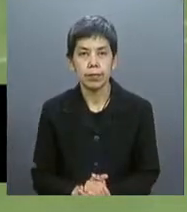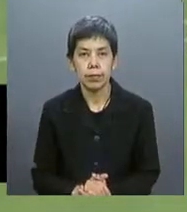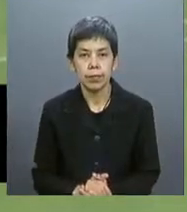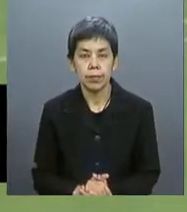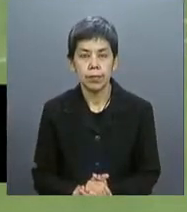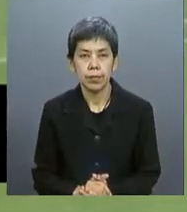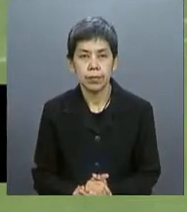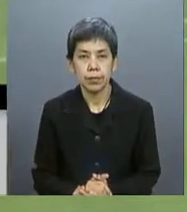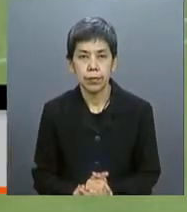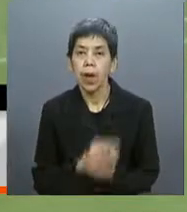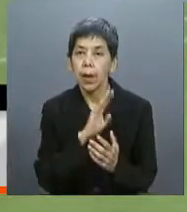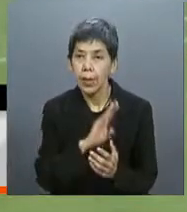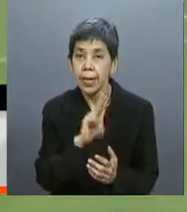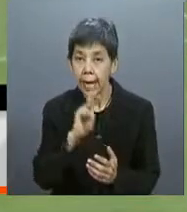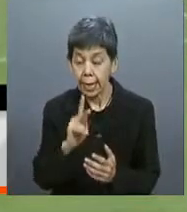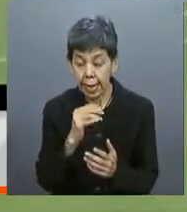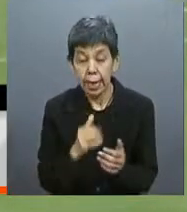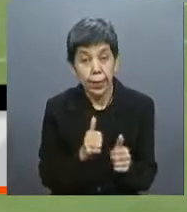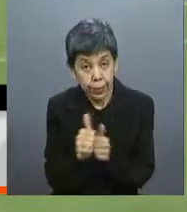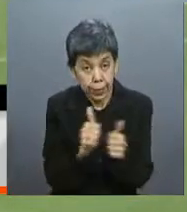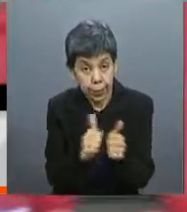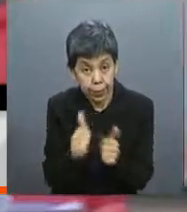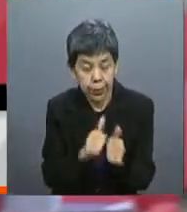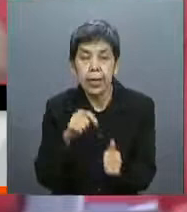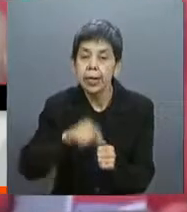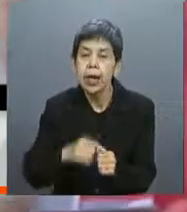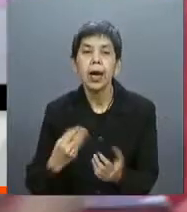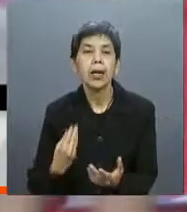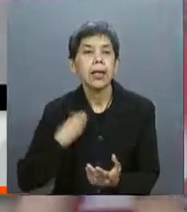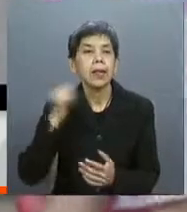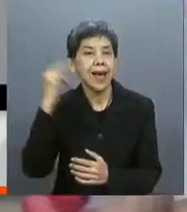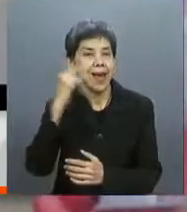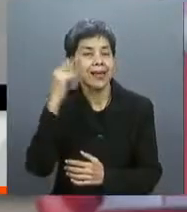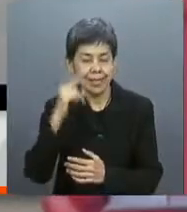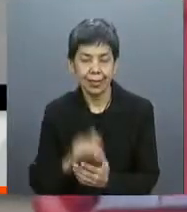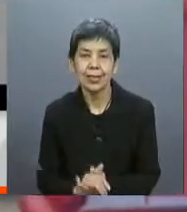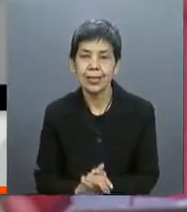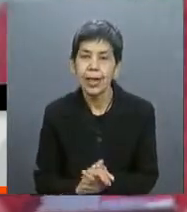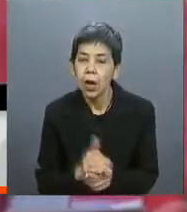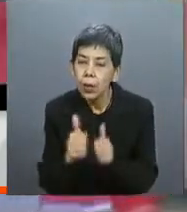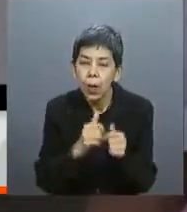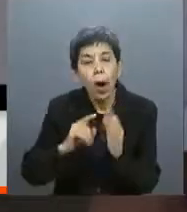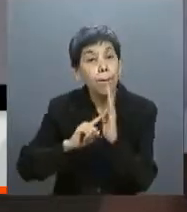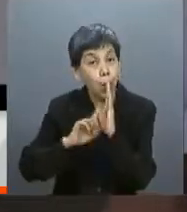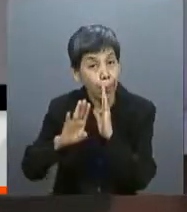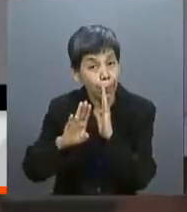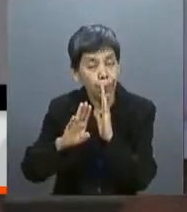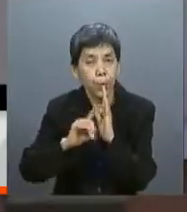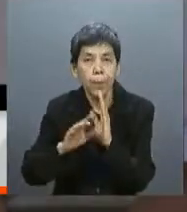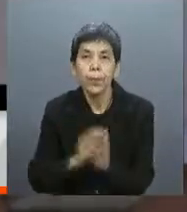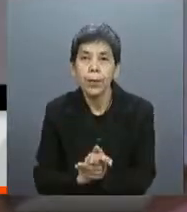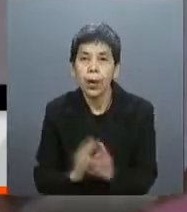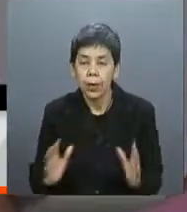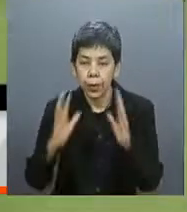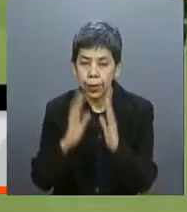แบงคอกยูไนเต็ดนะครับเล่นในบ้านสนามเหย้าแห่งใหม่ที่สนามธรรมศาสตร์ศูนย์รังสิตแชมป์เก่าบุรีรัมย์นะครับเ